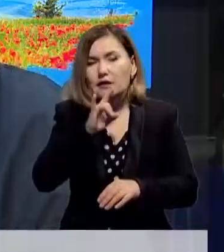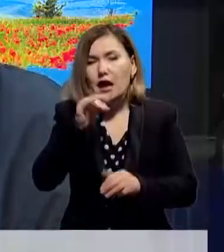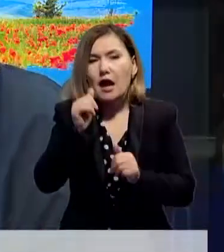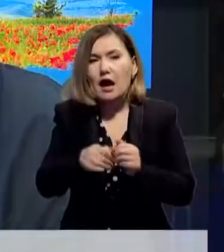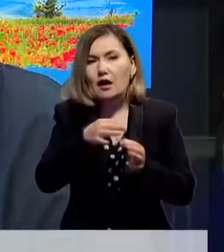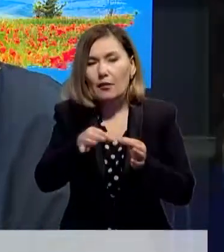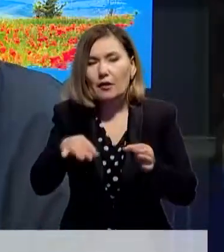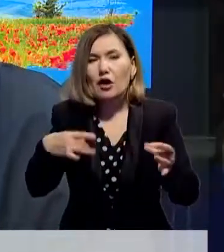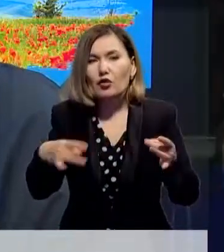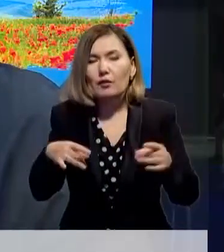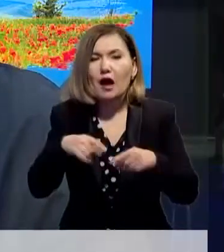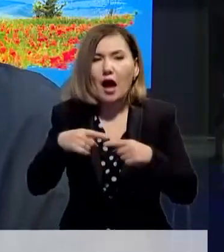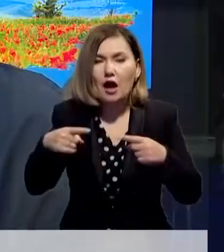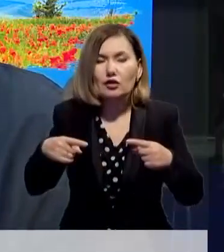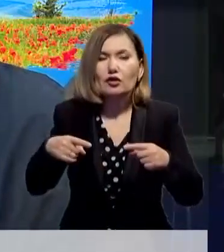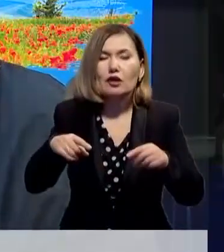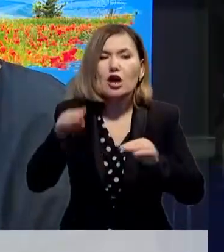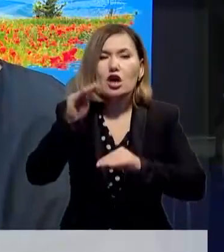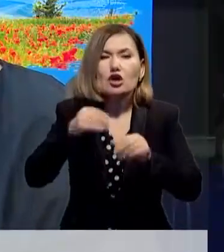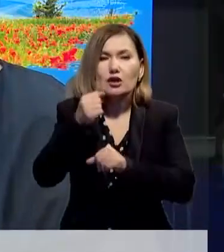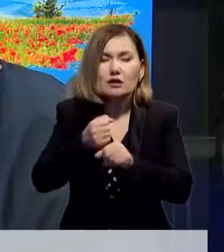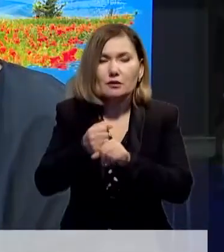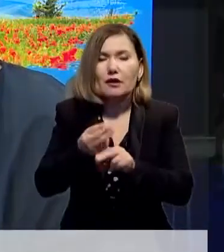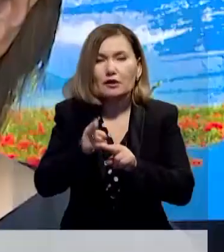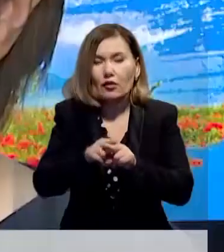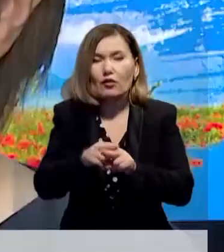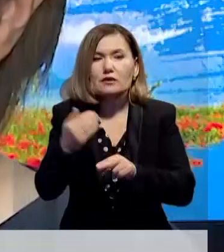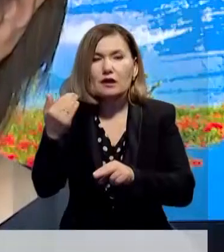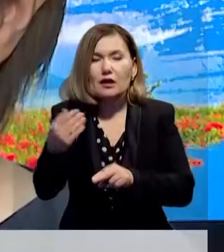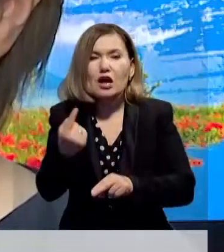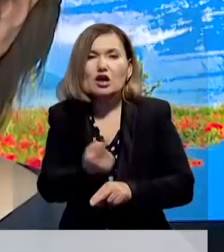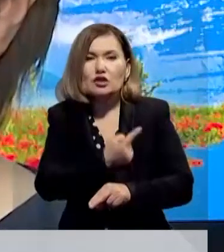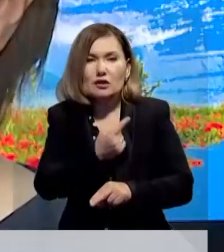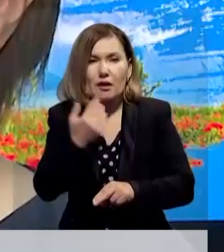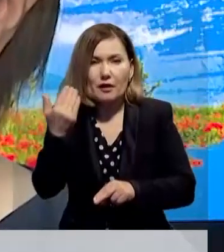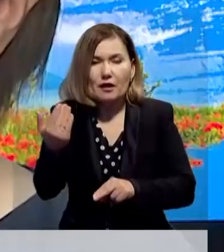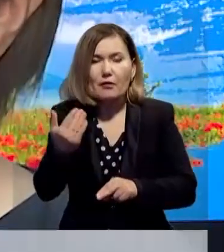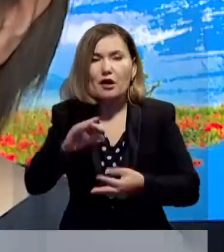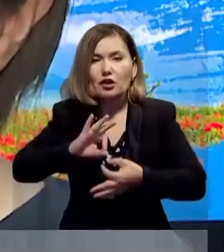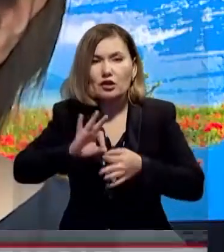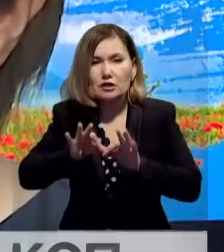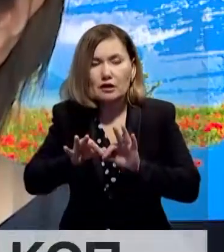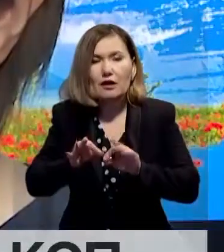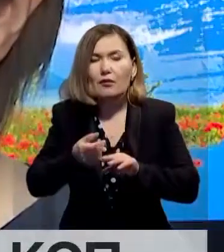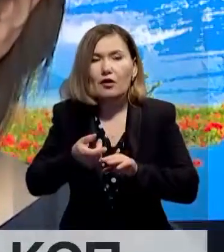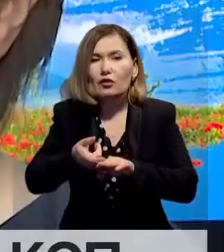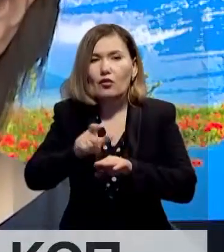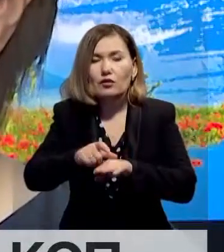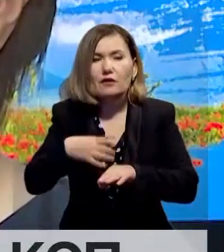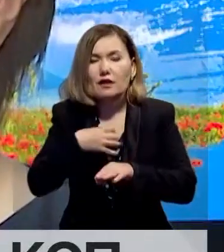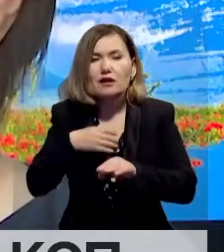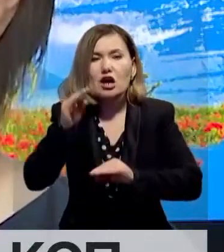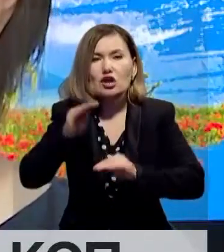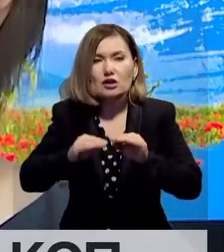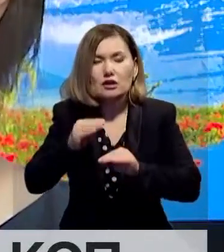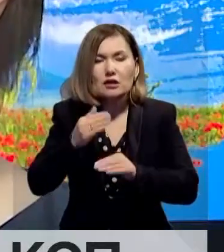домбыраны әртүрлі жасаған, яғни өздерінің орындаушылық дәстүрімен қатар шеберлерінің жаңағыдай қырсырын өте маңызды болған осы әр домбыраға